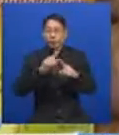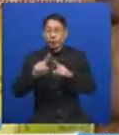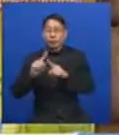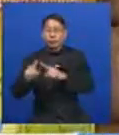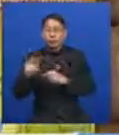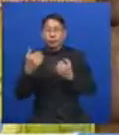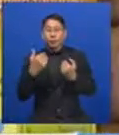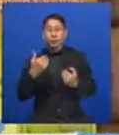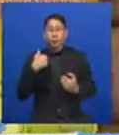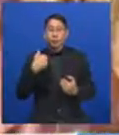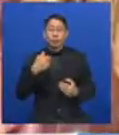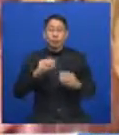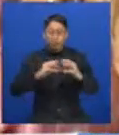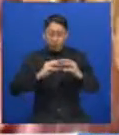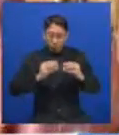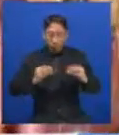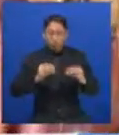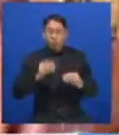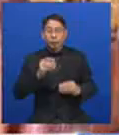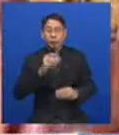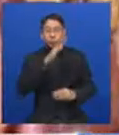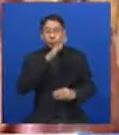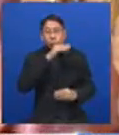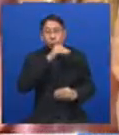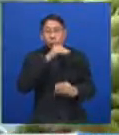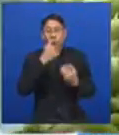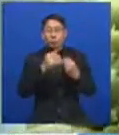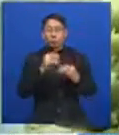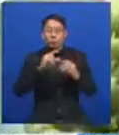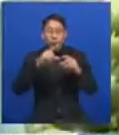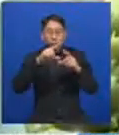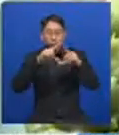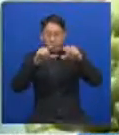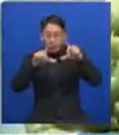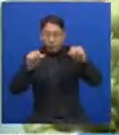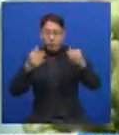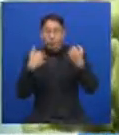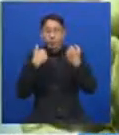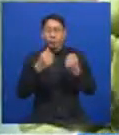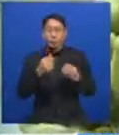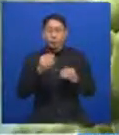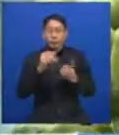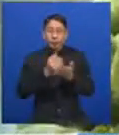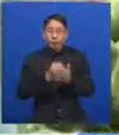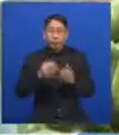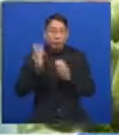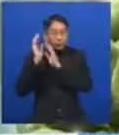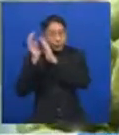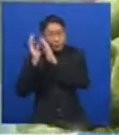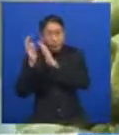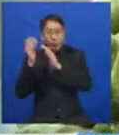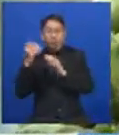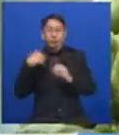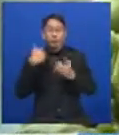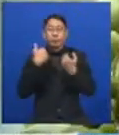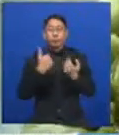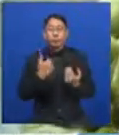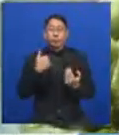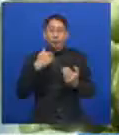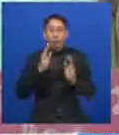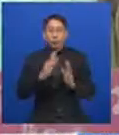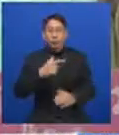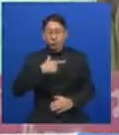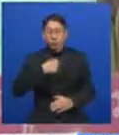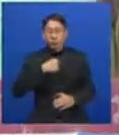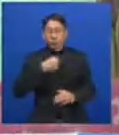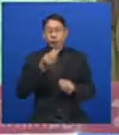าไม่ว่าจะเป็นทองม้วนไส้หมูหยองทองม้วนรสมะขามทองม้วนกะทิและทองม้วนสดไส้มะพร้าวที่ได้รับความนิ